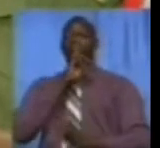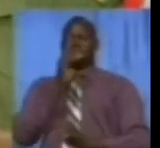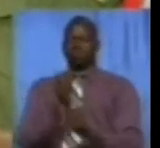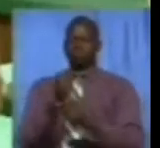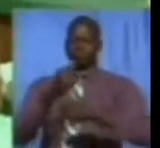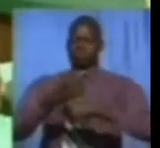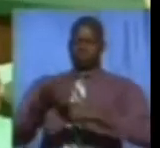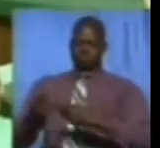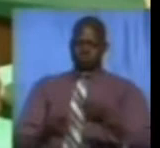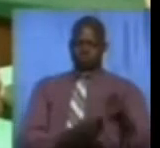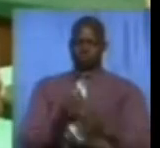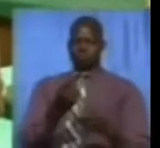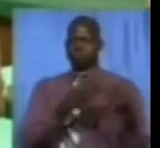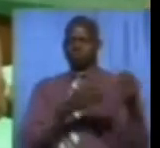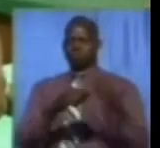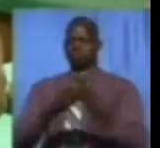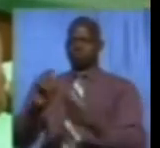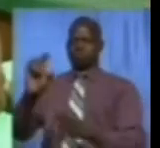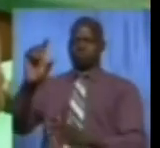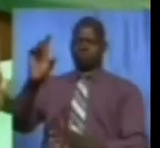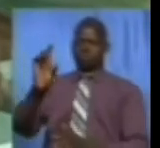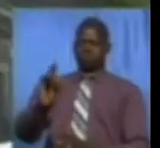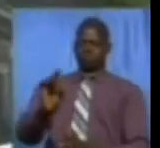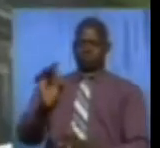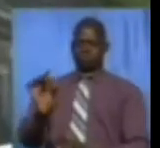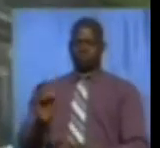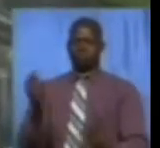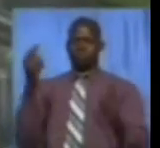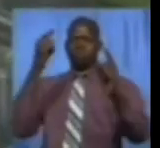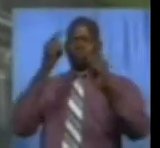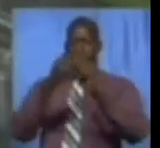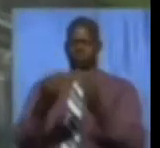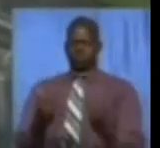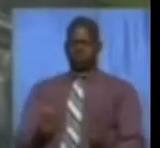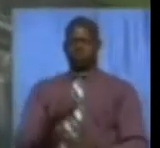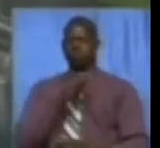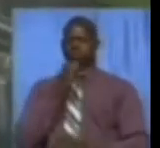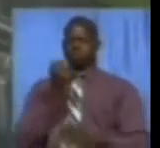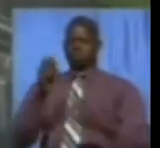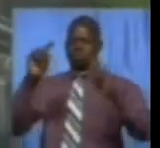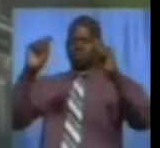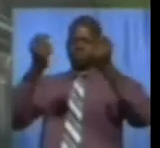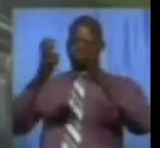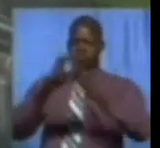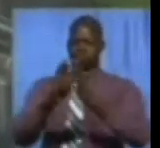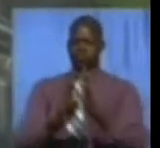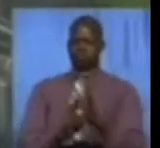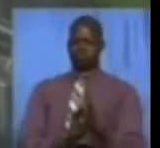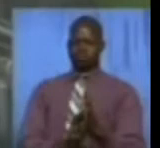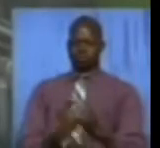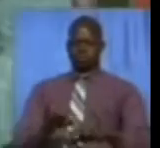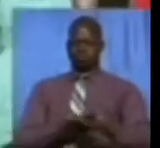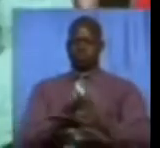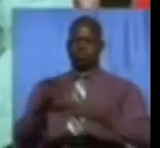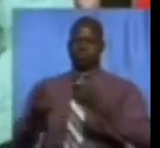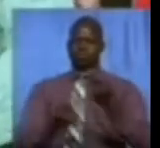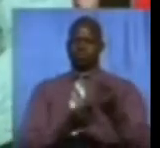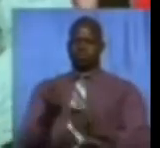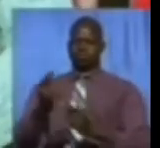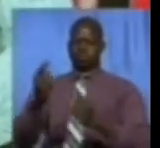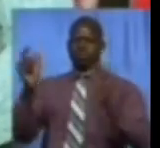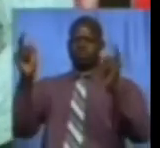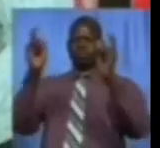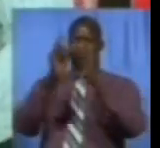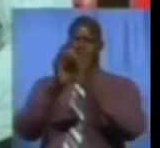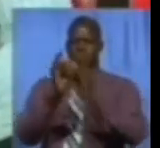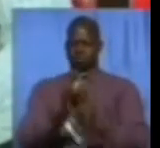depuis 1978 mais jusque là il n'existait pas de textes réglementaires sur la gestion de ses parts et des